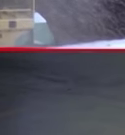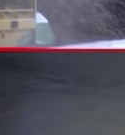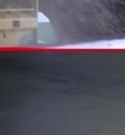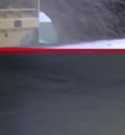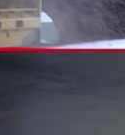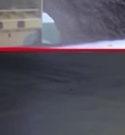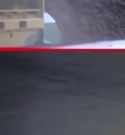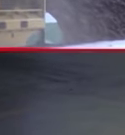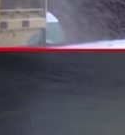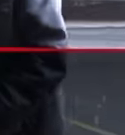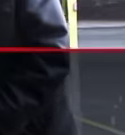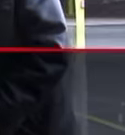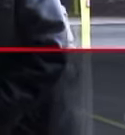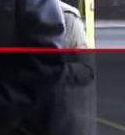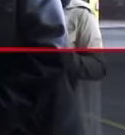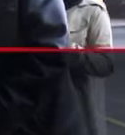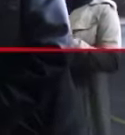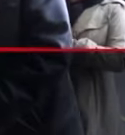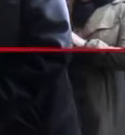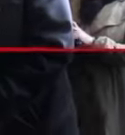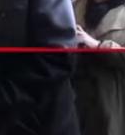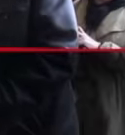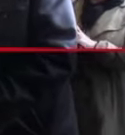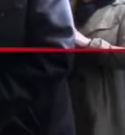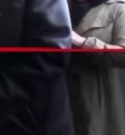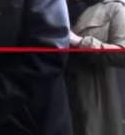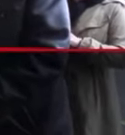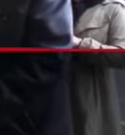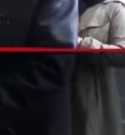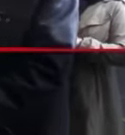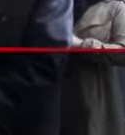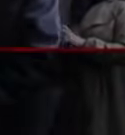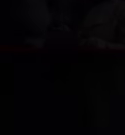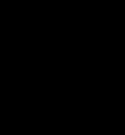5. edukiontzi pertsonalizatuaren ezarpenak lortu duen arrakasta ikusita.